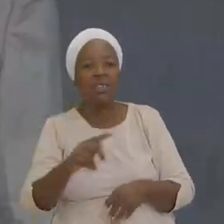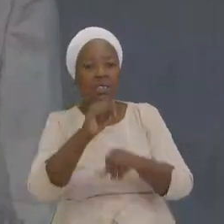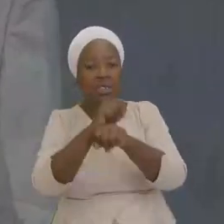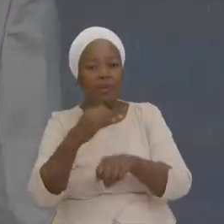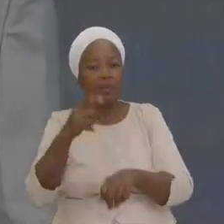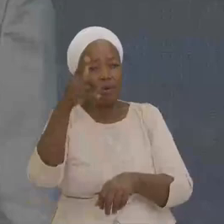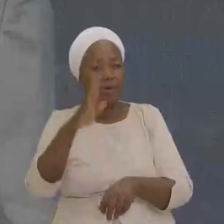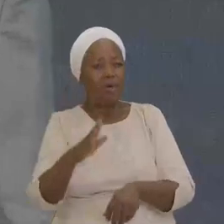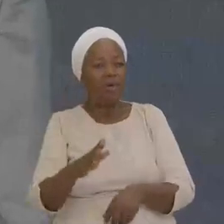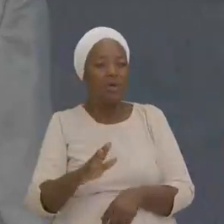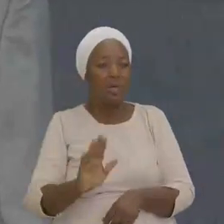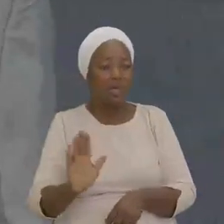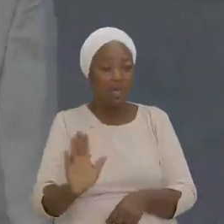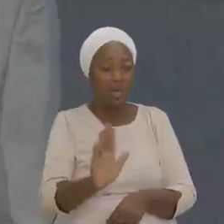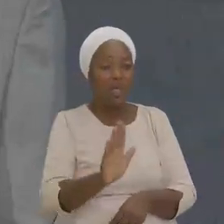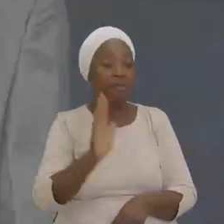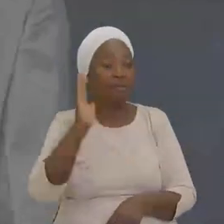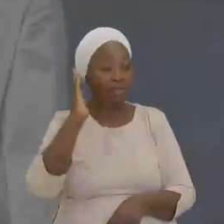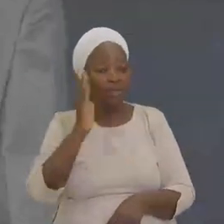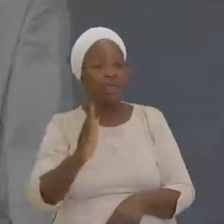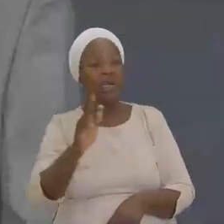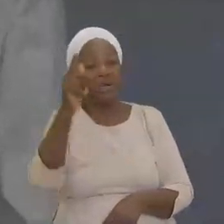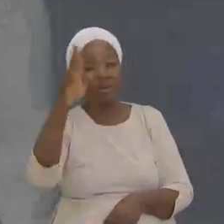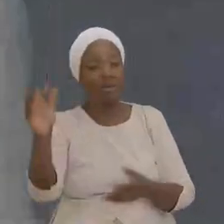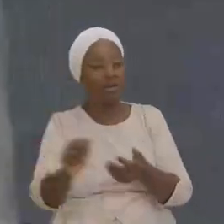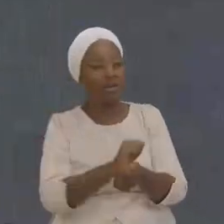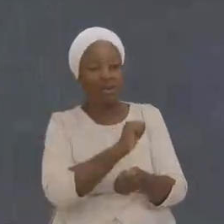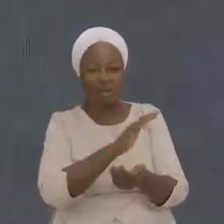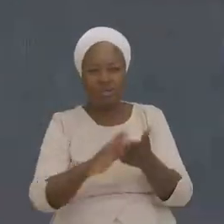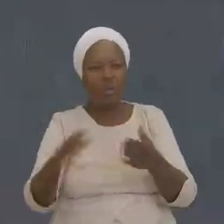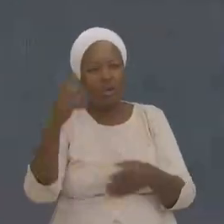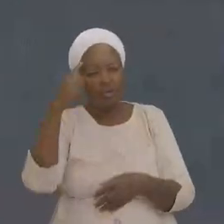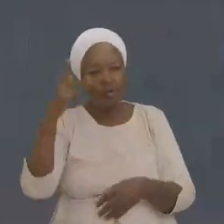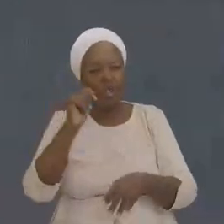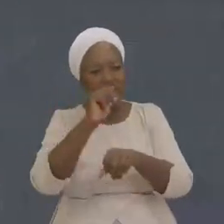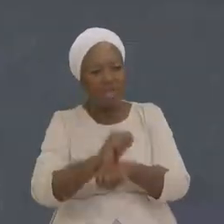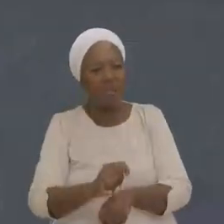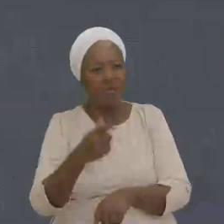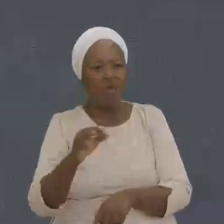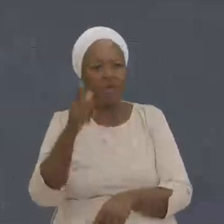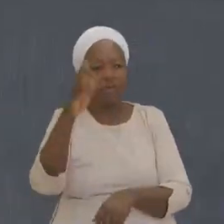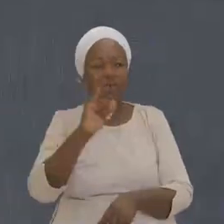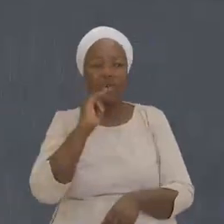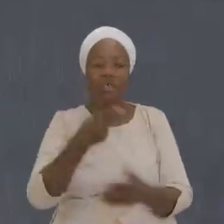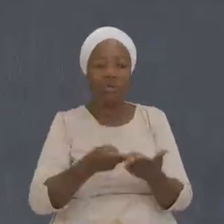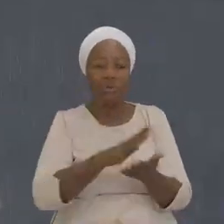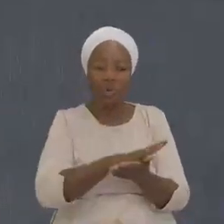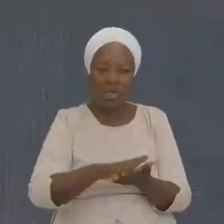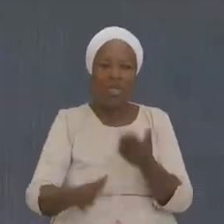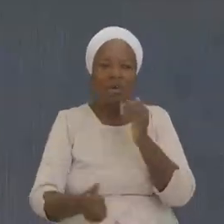si quelqu'un souille, détruit le temple de Dieu, Dieu le